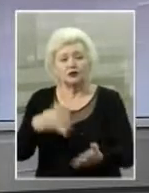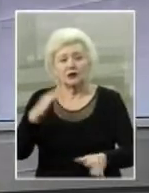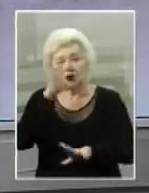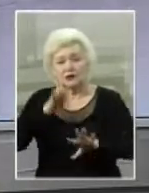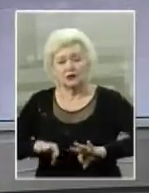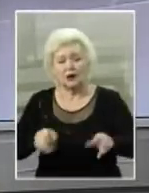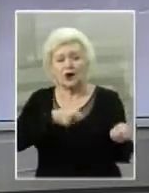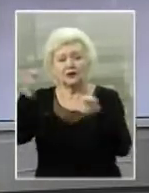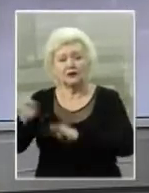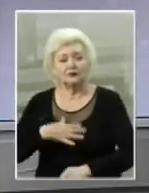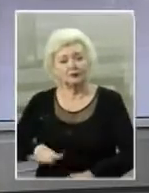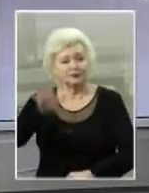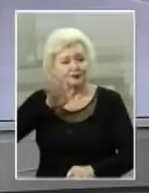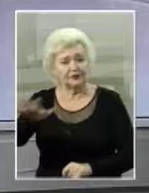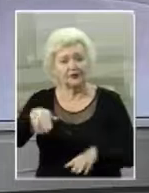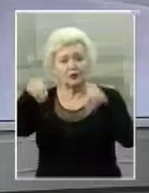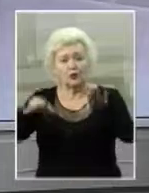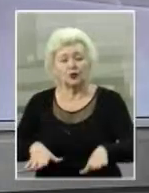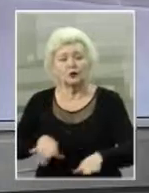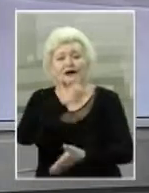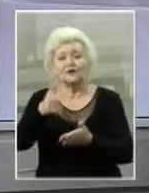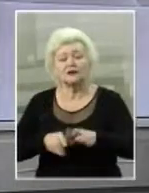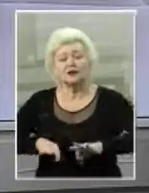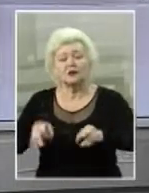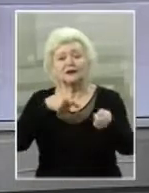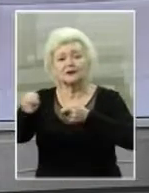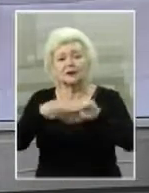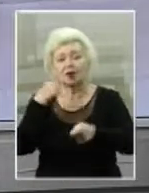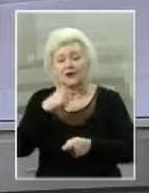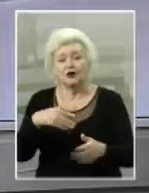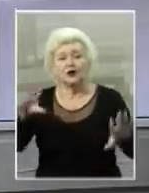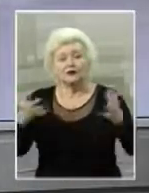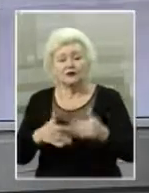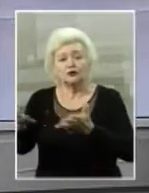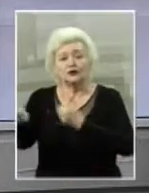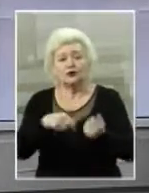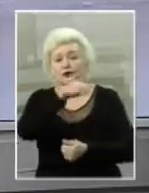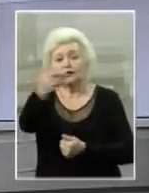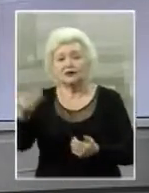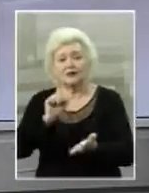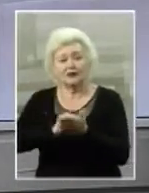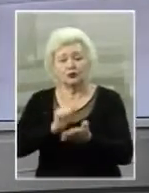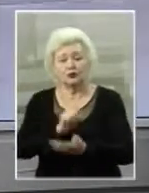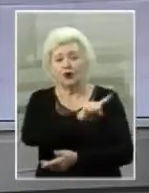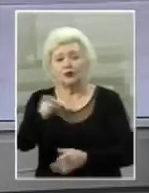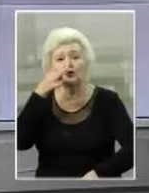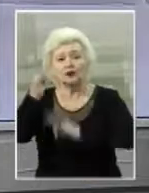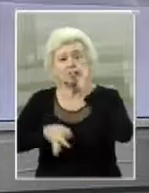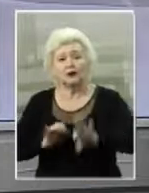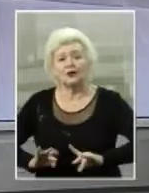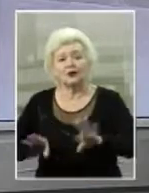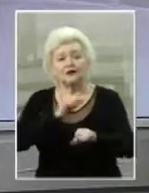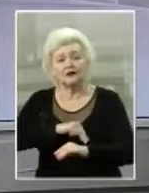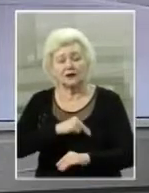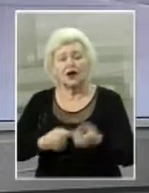маршруток. Перевізники проігнорували ухвалу. У міському транспортному управлінні говорили, що у разі отримання ними документу протягом доби буде проведено роботу